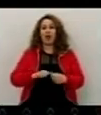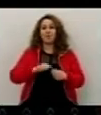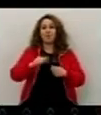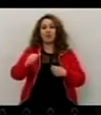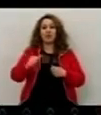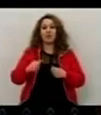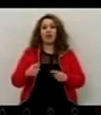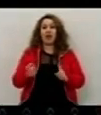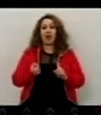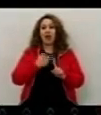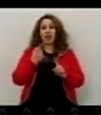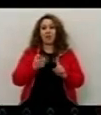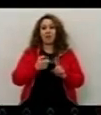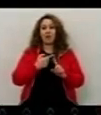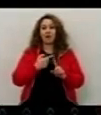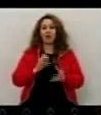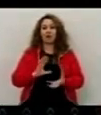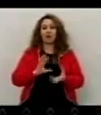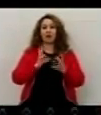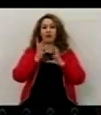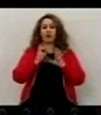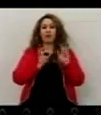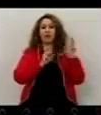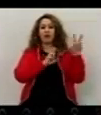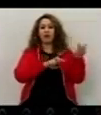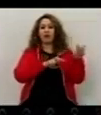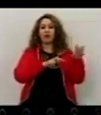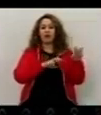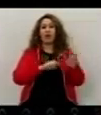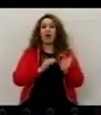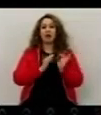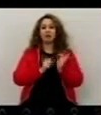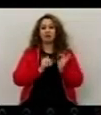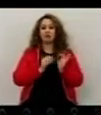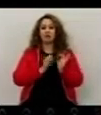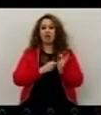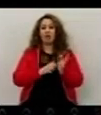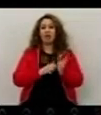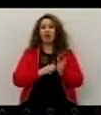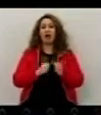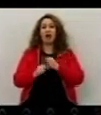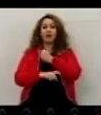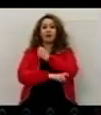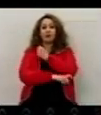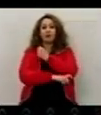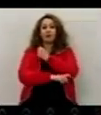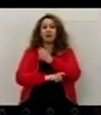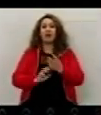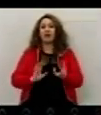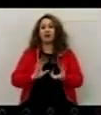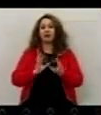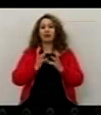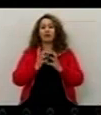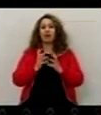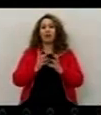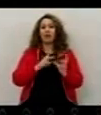وأهم هذه البدائل تطوير الفلاحة الصحراوية، التي يجب أن يكون الانشغال أكبر لجعل صحرائنا